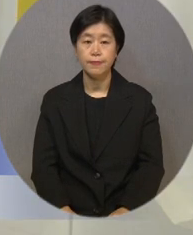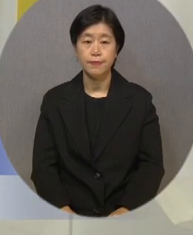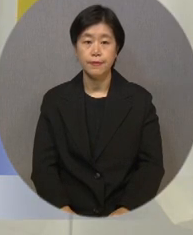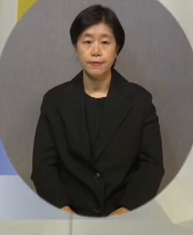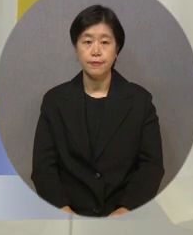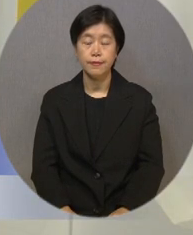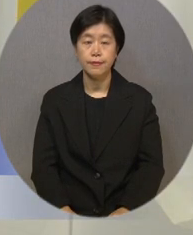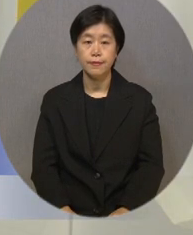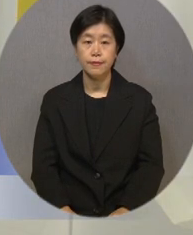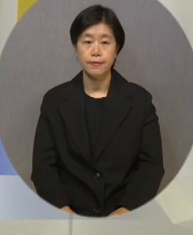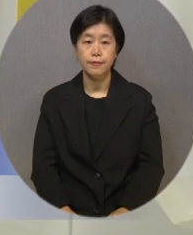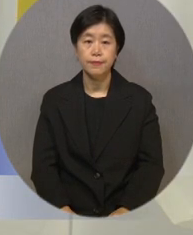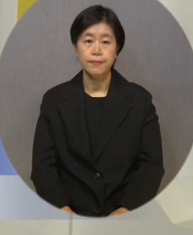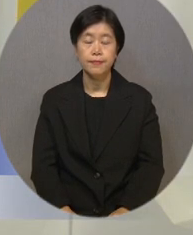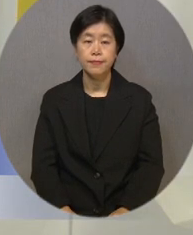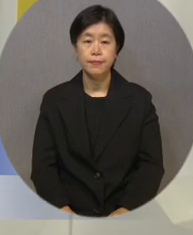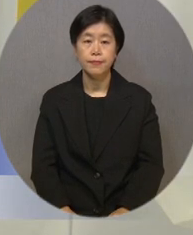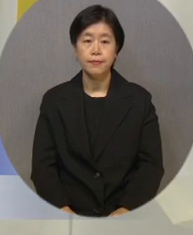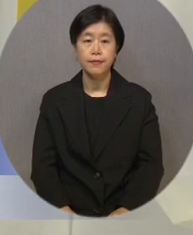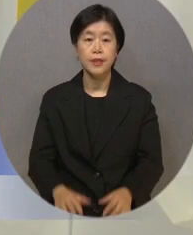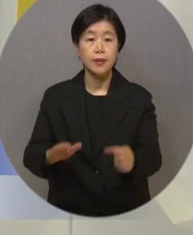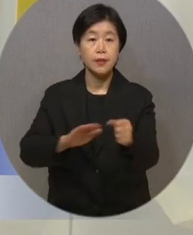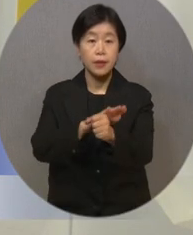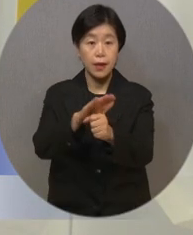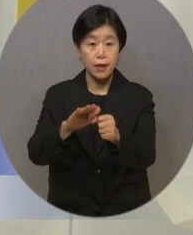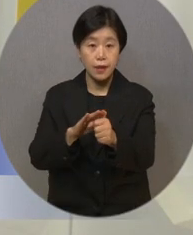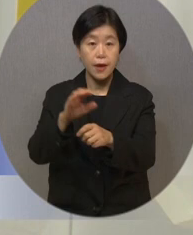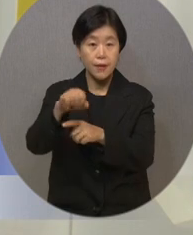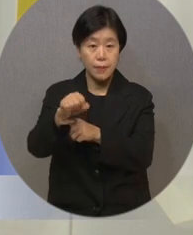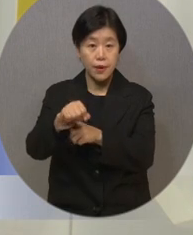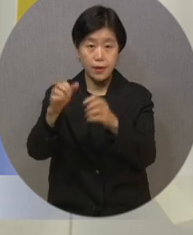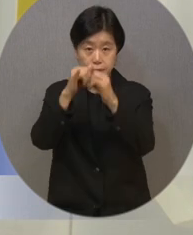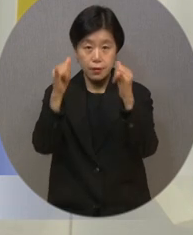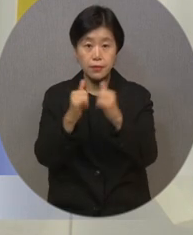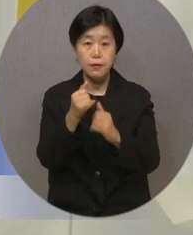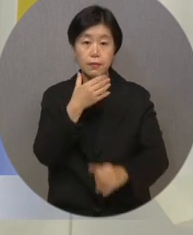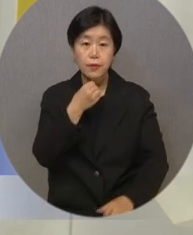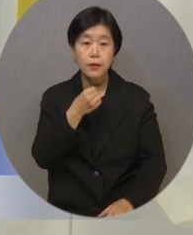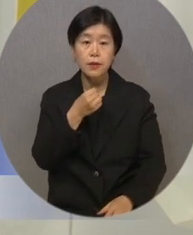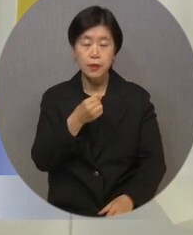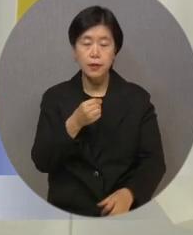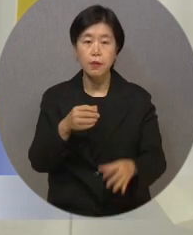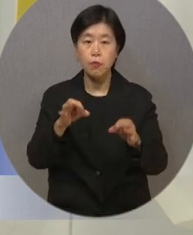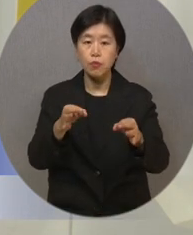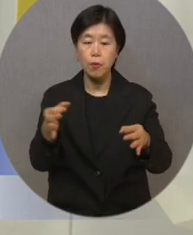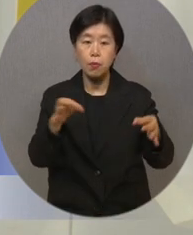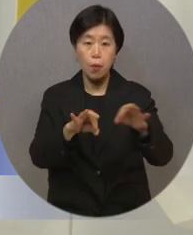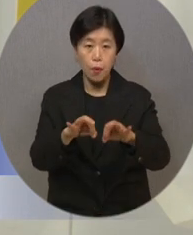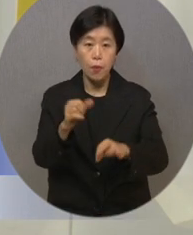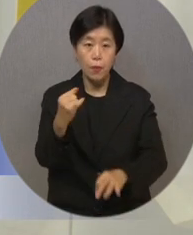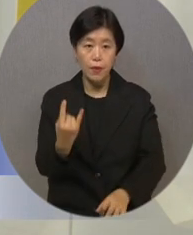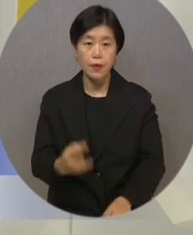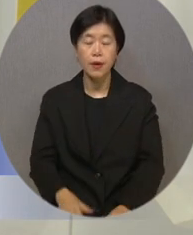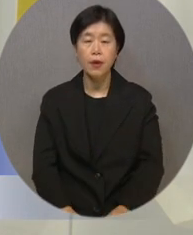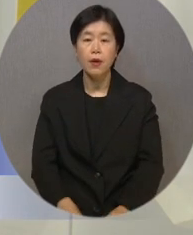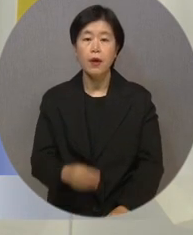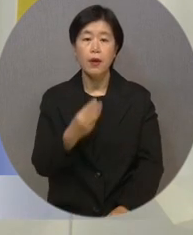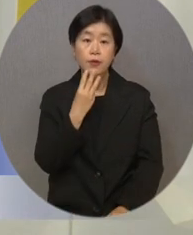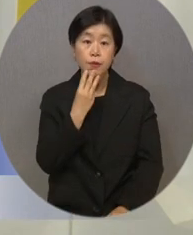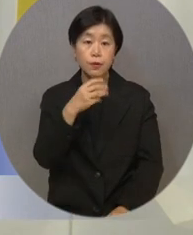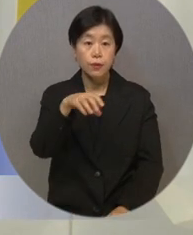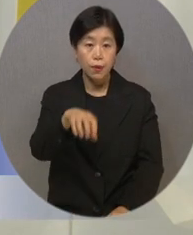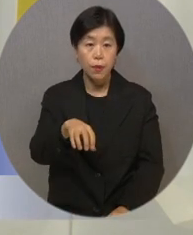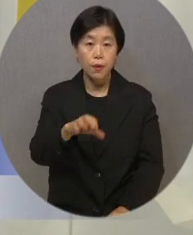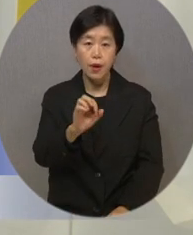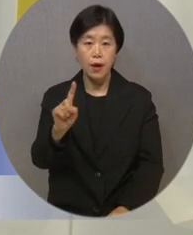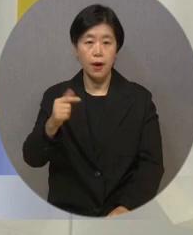말했습니다 다음 뉴스입니다 사랑의 열매 사회복지 공동모금회가 서울중구 명예의전당에이 안어